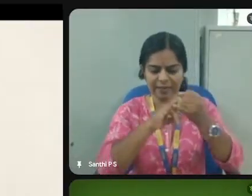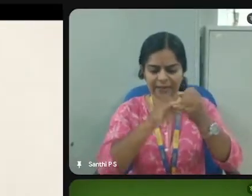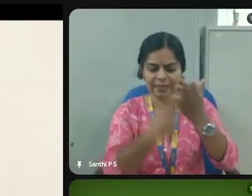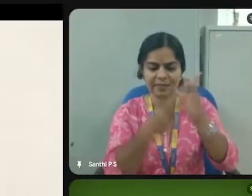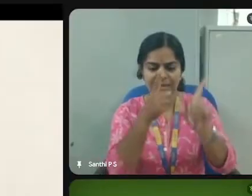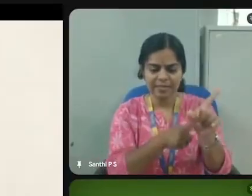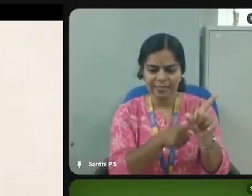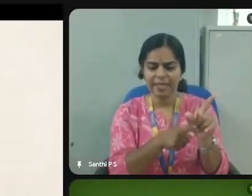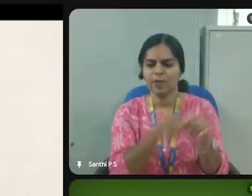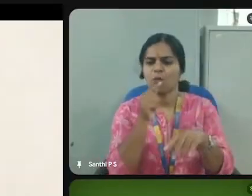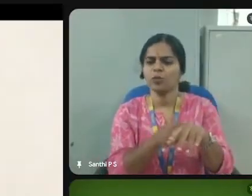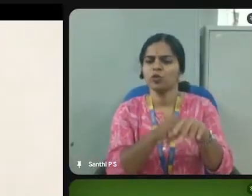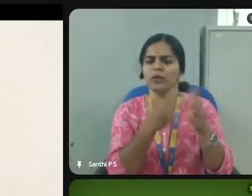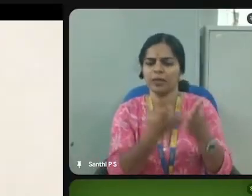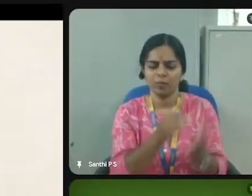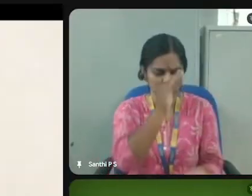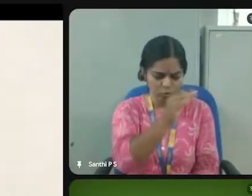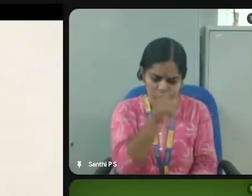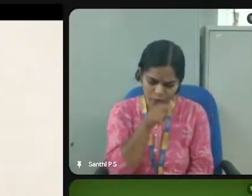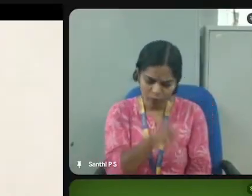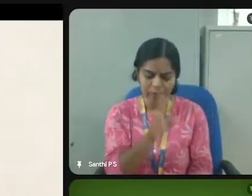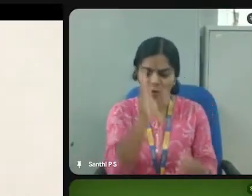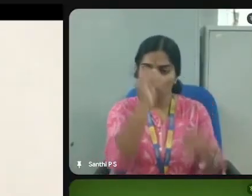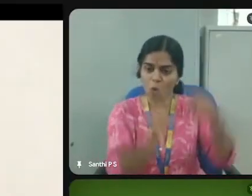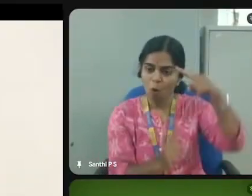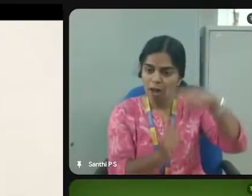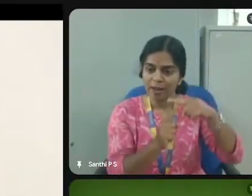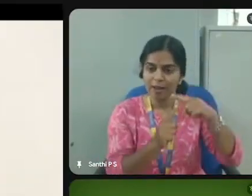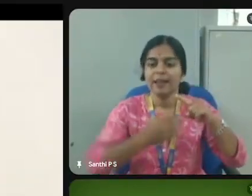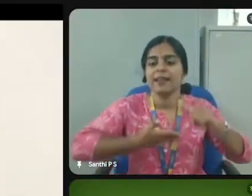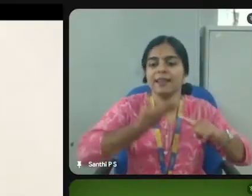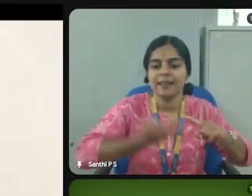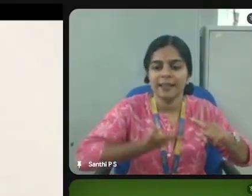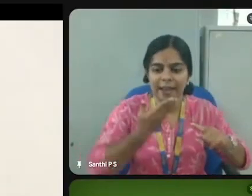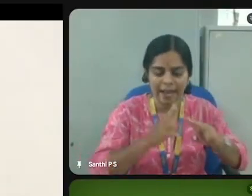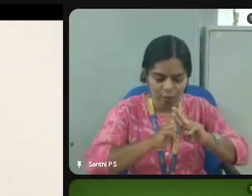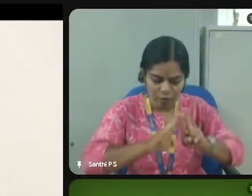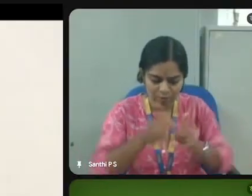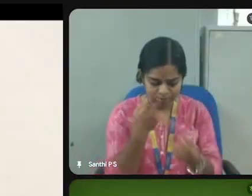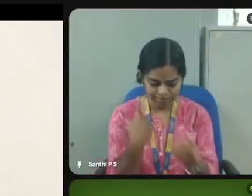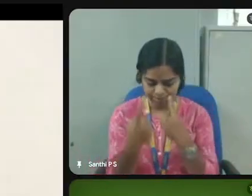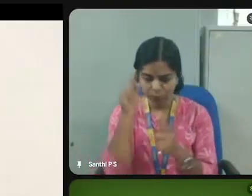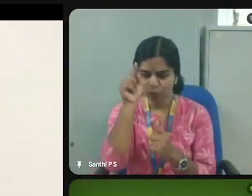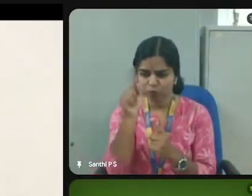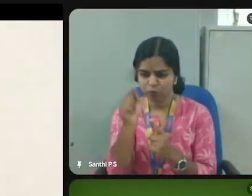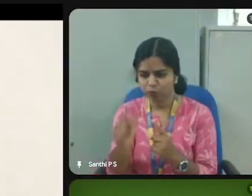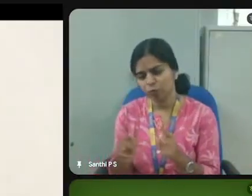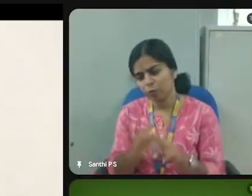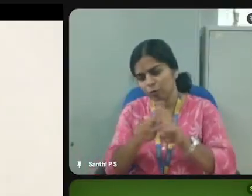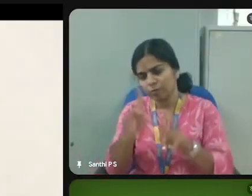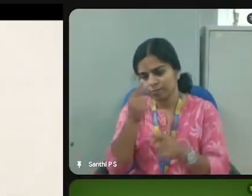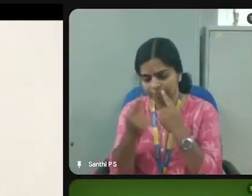ഉണ്ട്. സോ കുട്ടികൾക്ക് നമുക്ക് ആദ്യം തന്നെ ഓക്യുപേഷണൽ തെറപ്പി ഡീറ്റെയിൽഡ് അസസ്മെന്റ് എടുക്കണം. അതേപോലെ തന്നെ കുട്ടിയുടെ മൈൽ